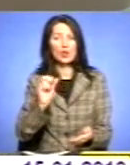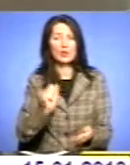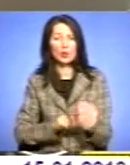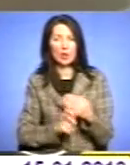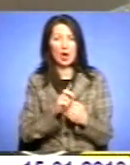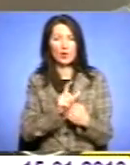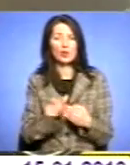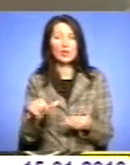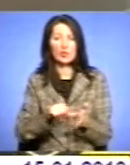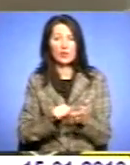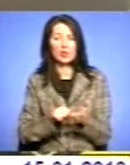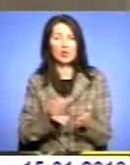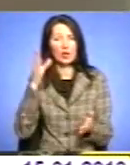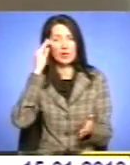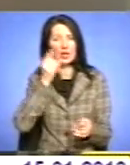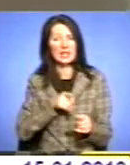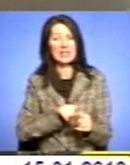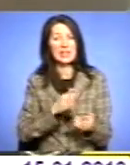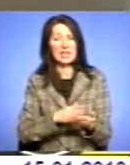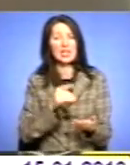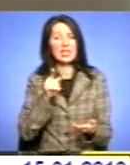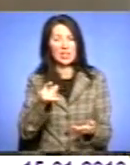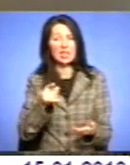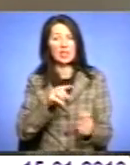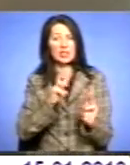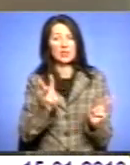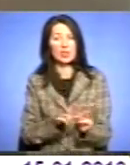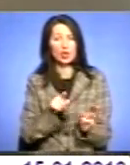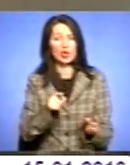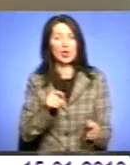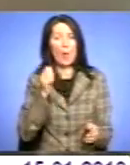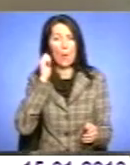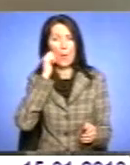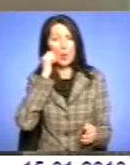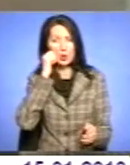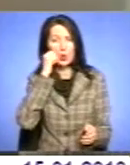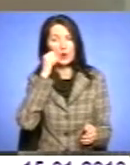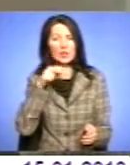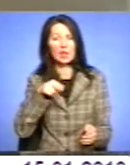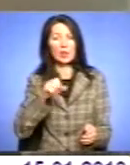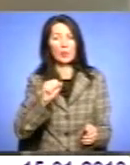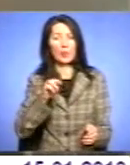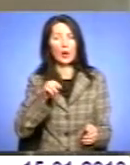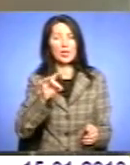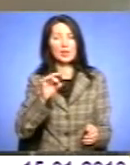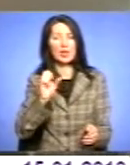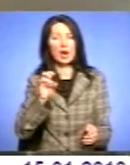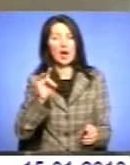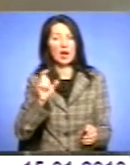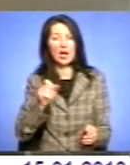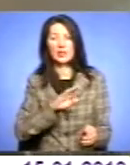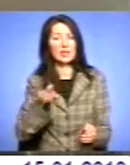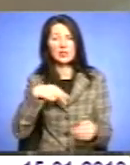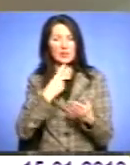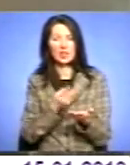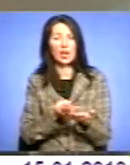вони вважають, що це є святиня їхня, і то, що там московський патріархат, вони якби на це не звертають увагу, вони кажуть, ми в першу чергу йдемо до